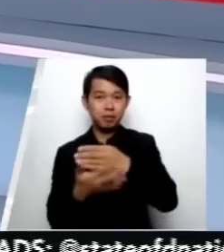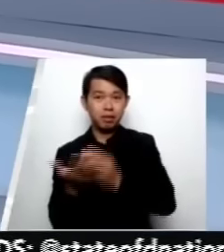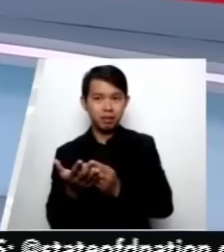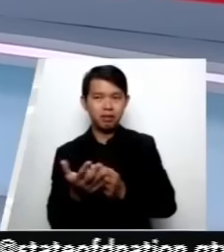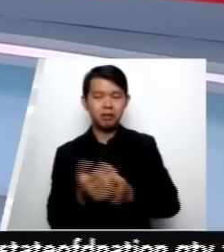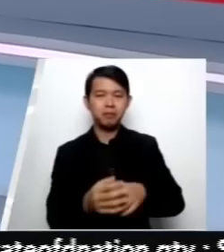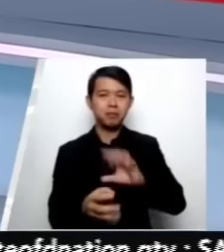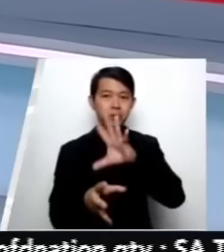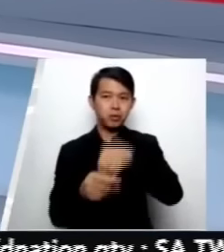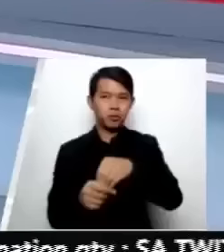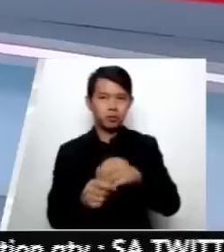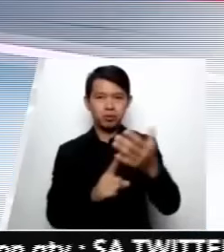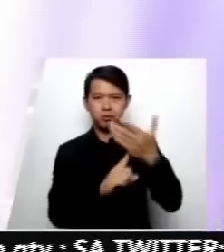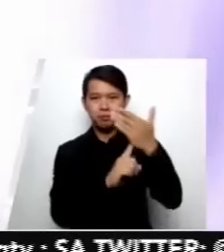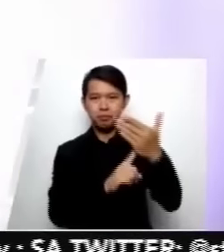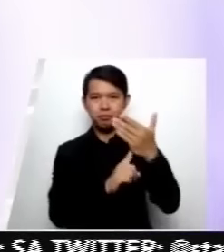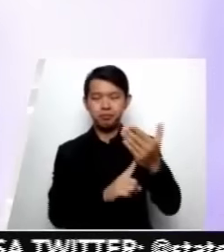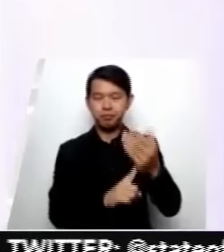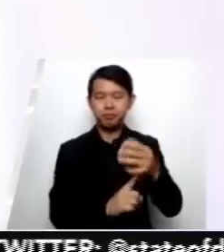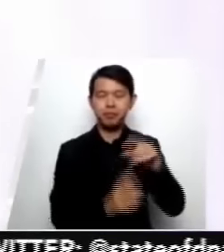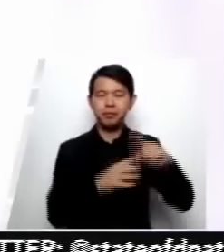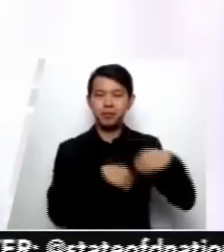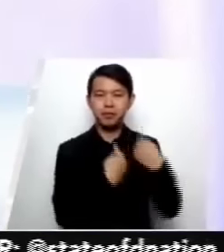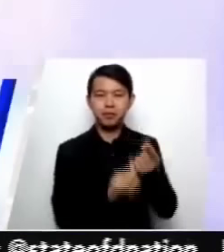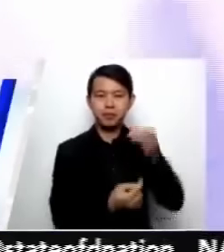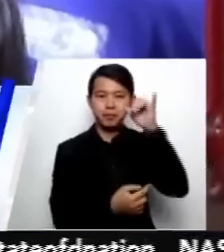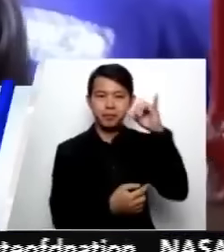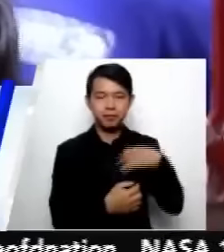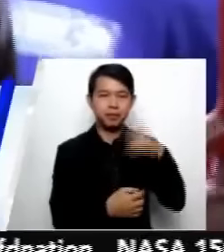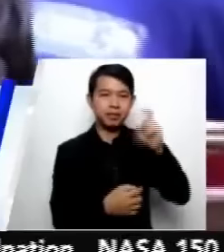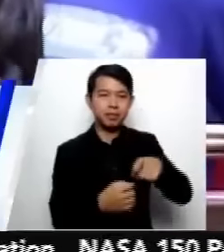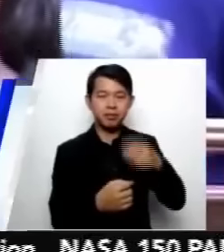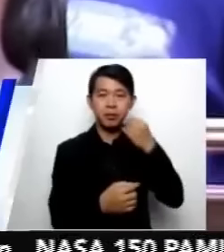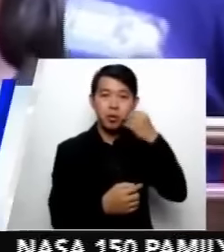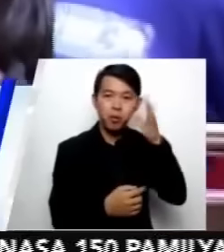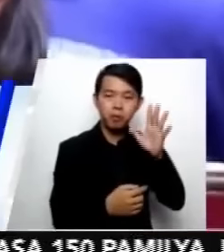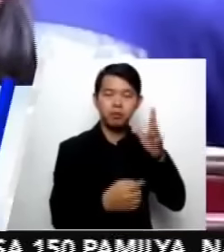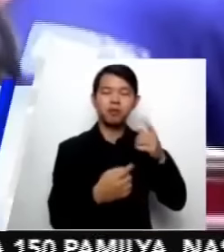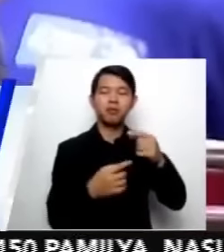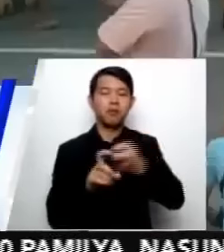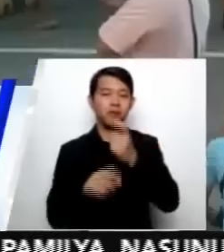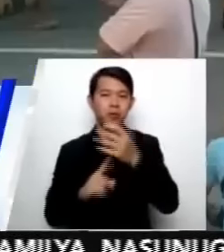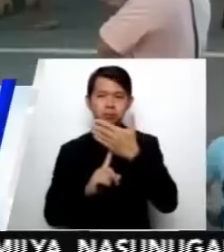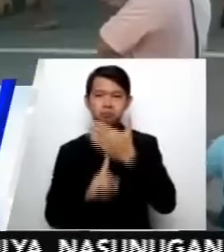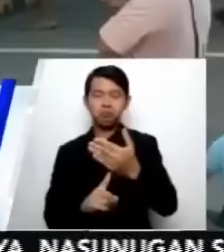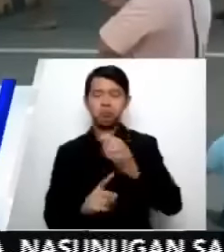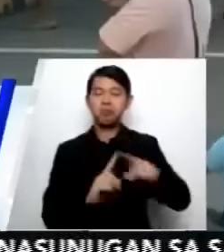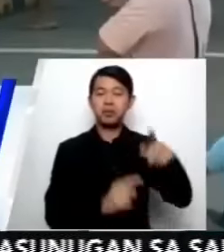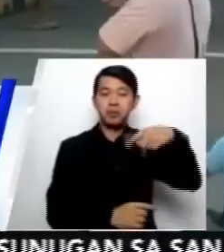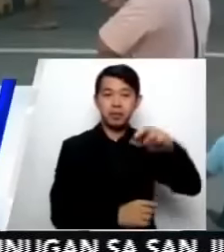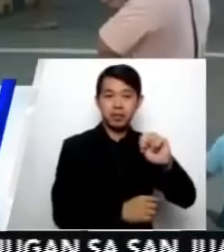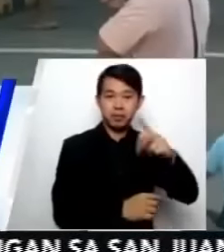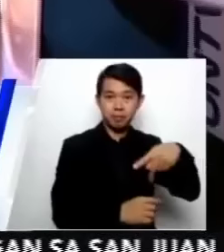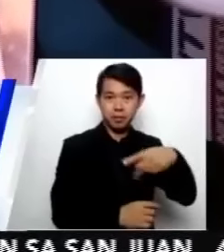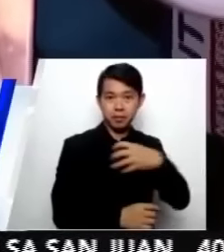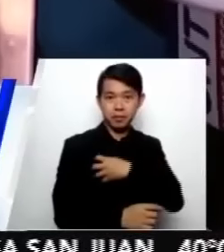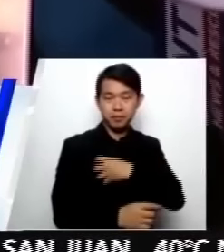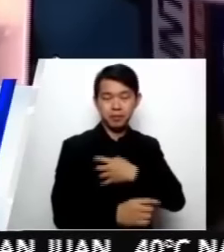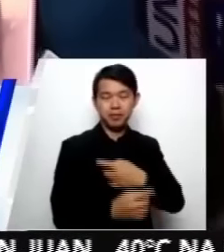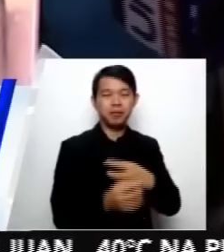pasada simula kahapon. Pauwi na sana sila mula sa kilos protesta ng tiketan ng PNP Highway Patrol Group. Ayon